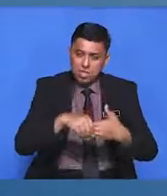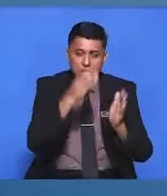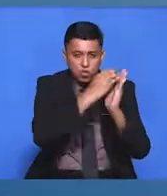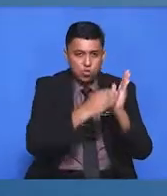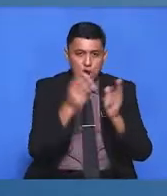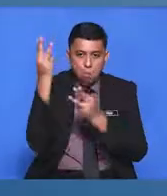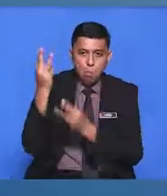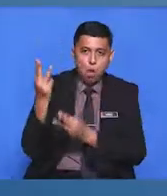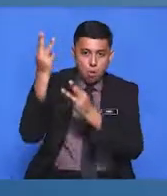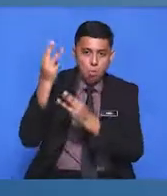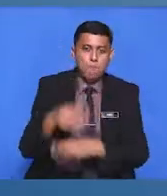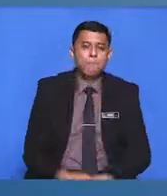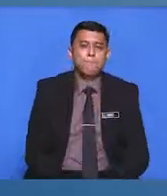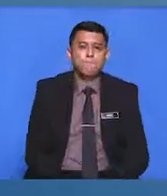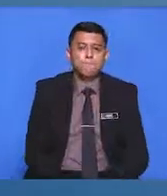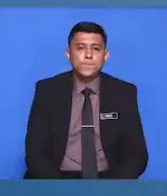wow.